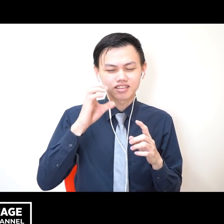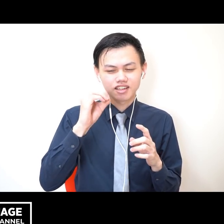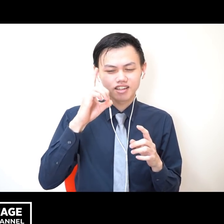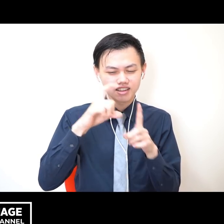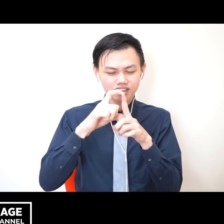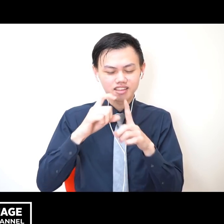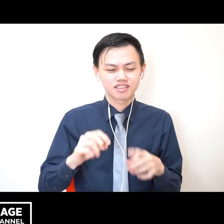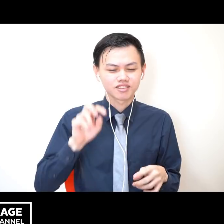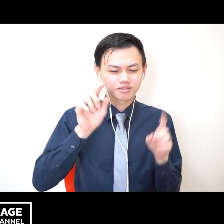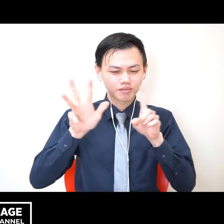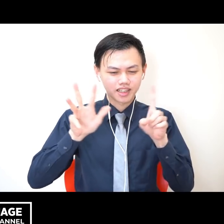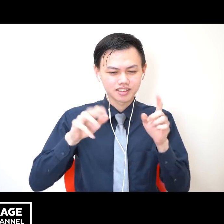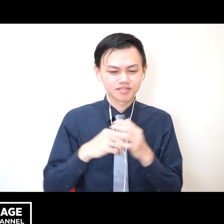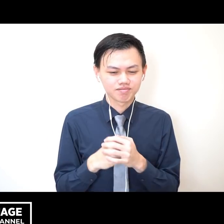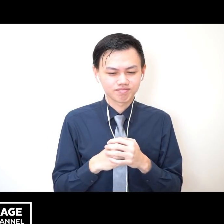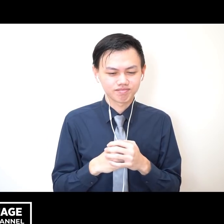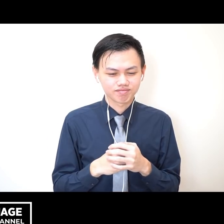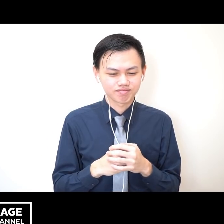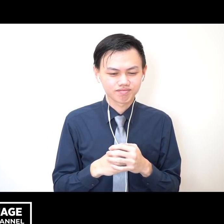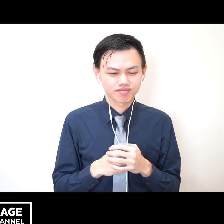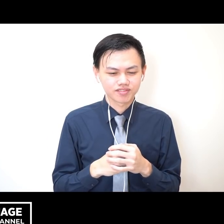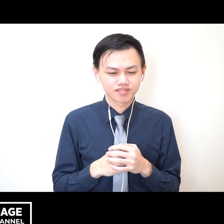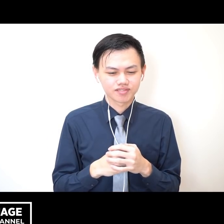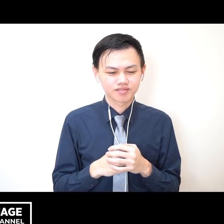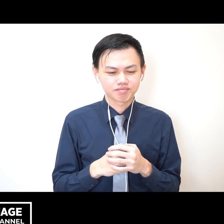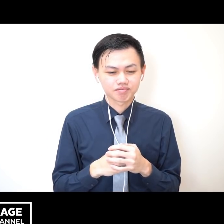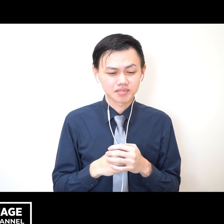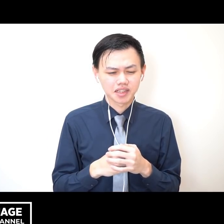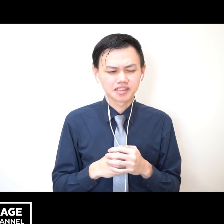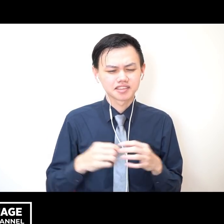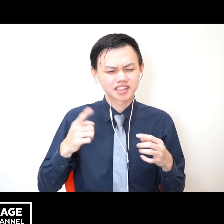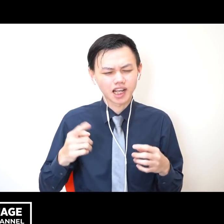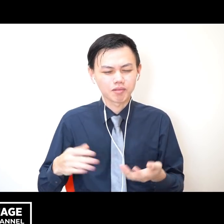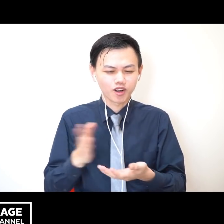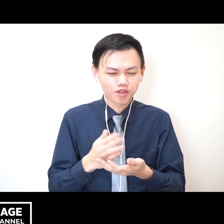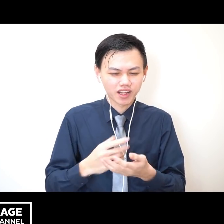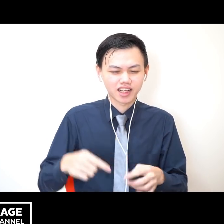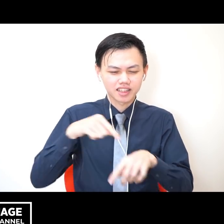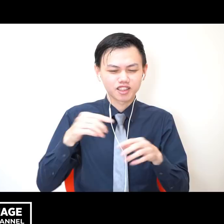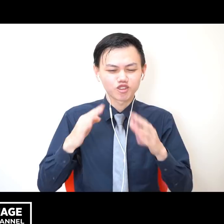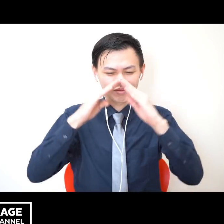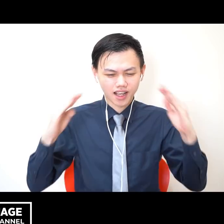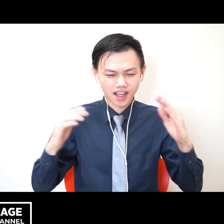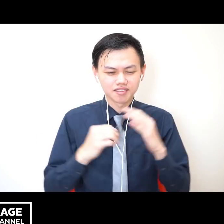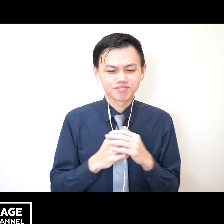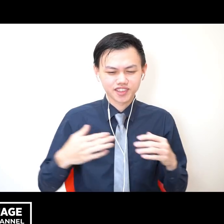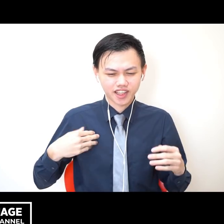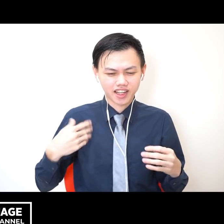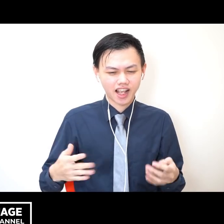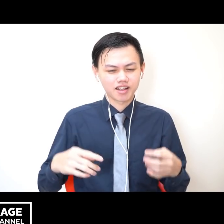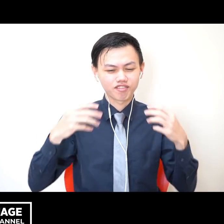mengisolasi diri. Bahkan hari ini pun saya sedang berkhotbah di rumah saya. So I welcome you to my